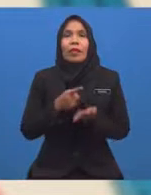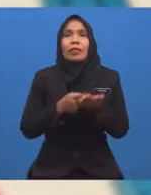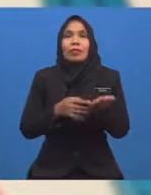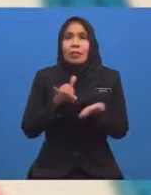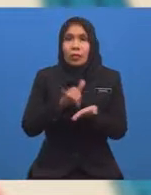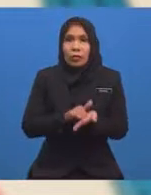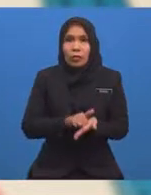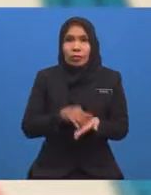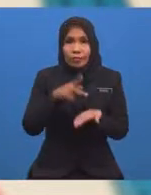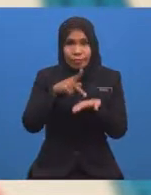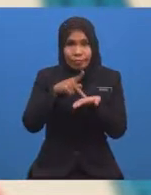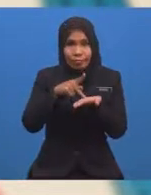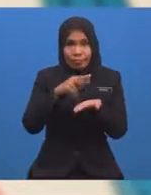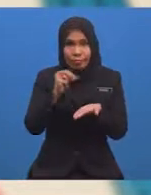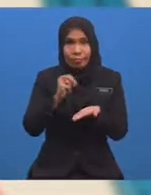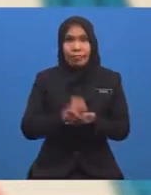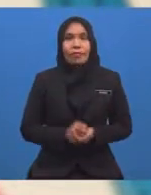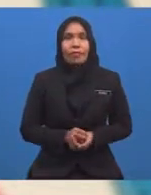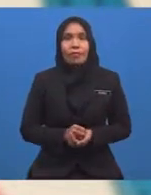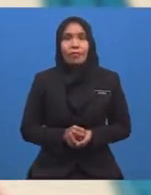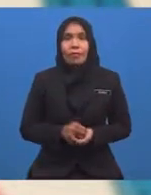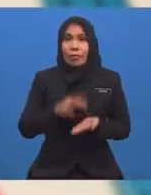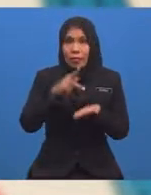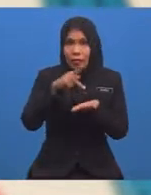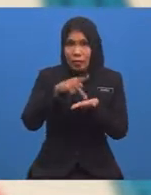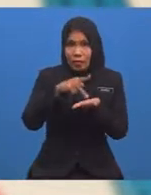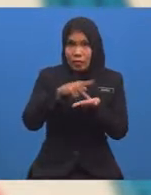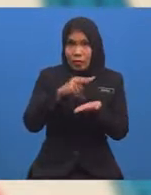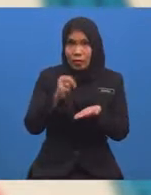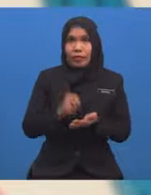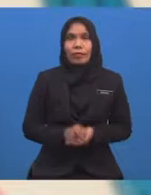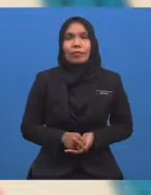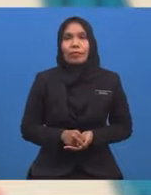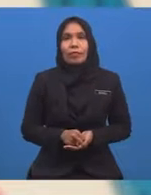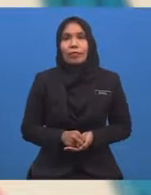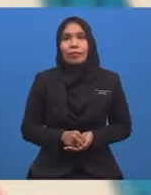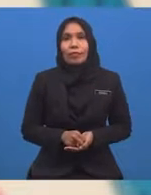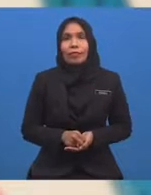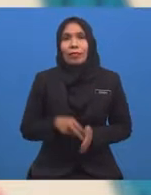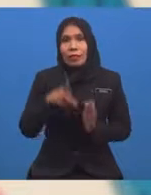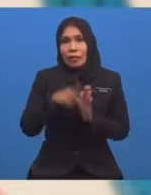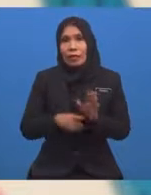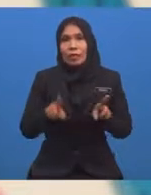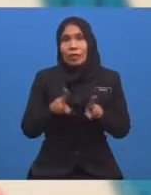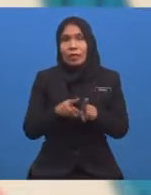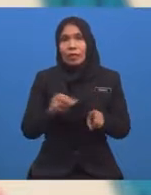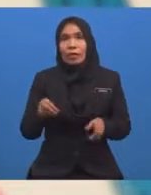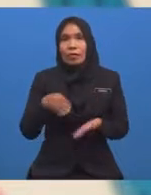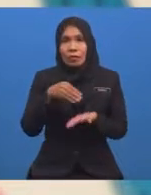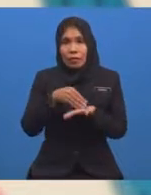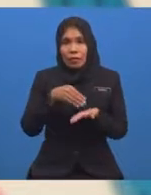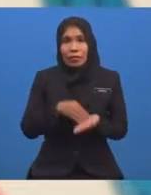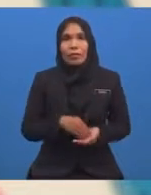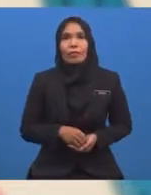1ringgit yang dimiliki oleh Harun kepada bilangan uang kertas